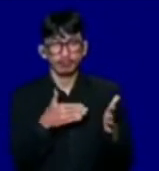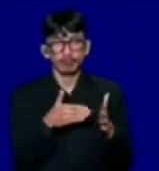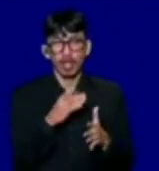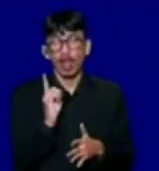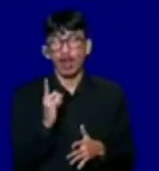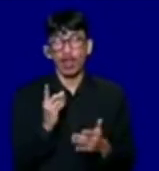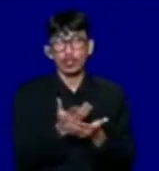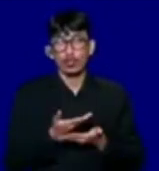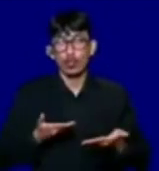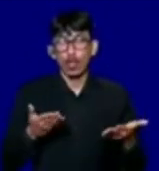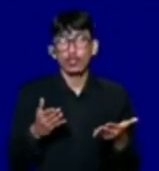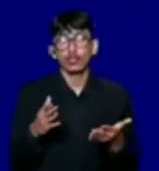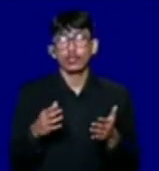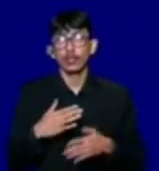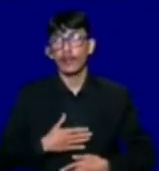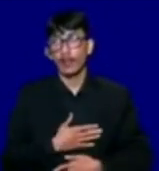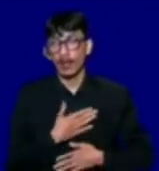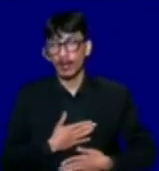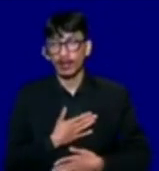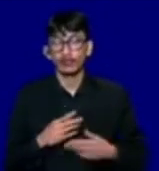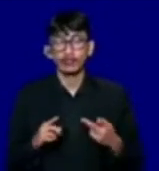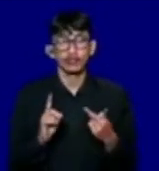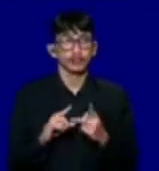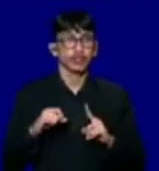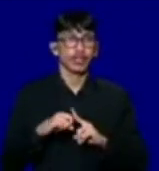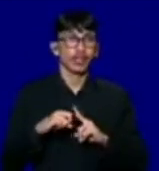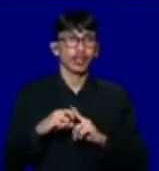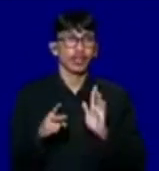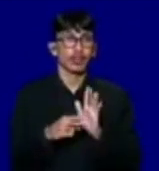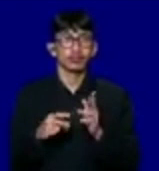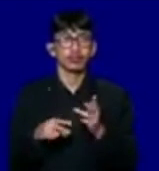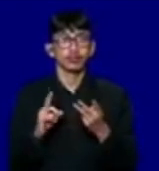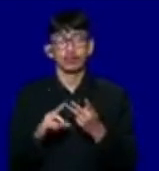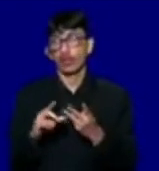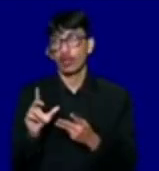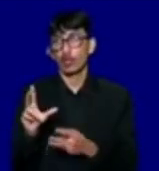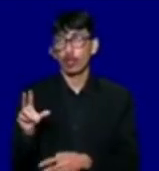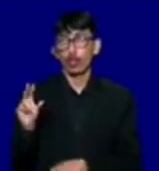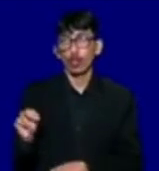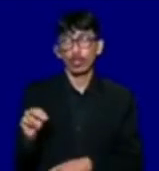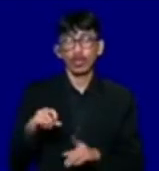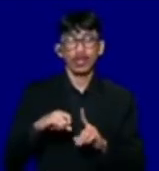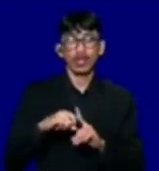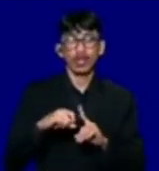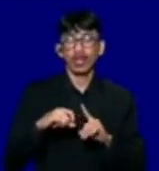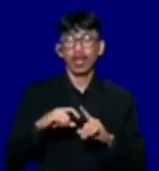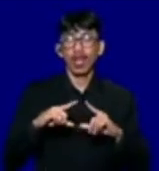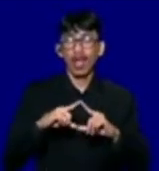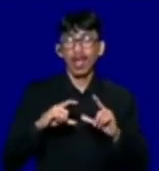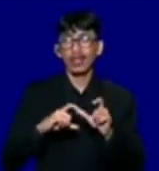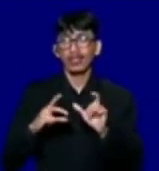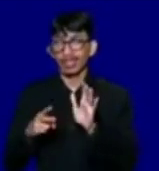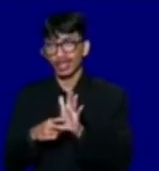zona nyaman ada KKN di dalam rekrutmen honorer non ASN istilah kami ada istilah masih ada ASDP